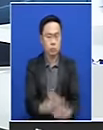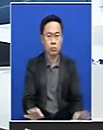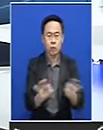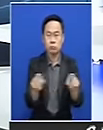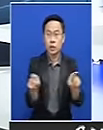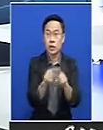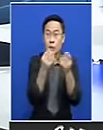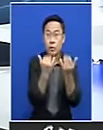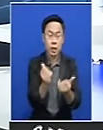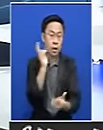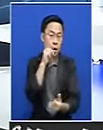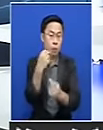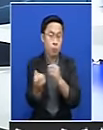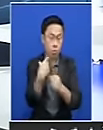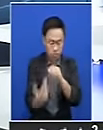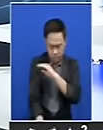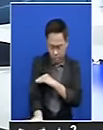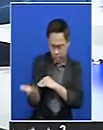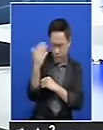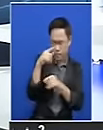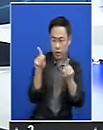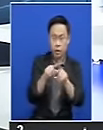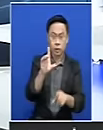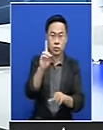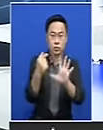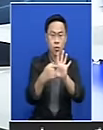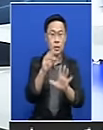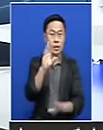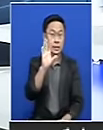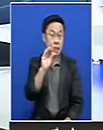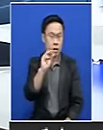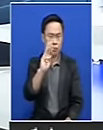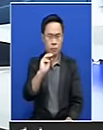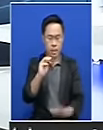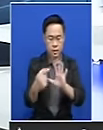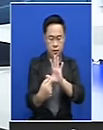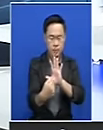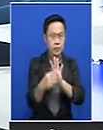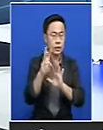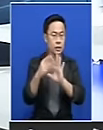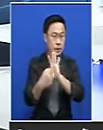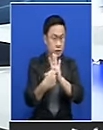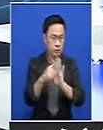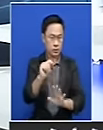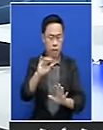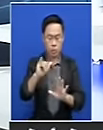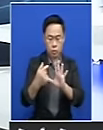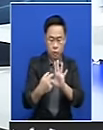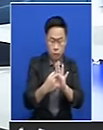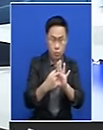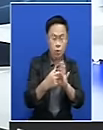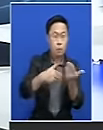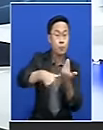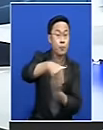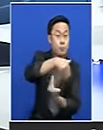นะครับหลายคนติดตามเรามาตั้งแต่เช้าวันนี้เป็นวันที่ดาวมฤตยูนะครับจะเคลื่อนมาทับกับราศีเมษปกติเวลาย้ายแต่ละ